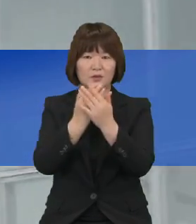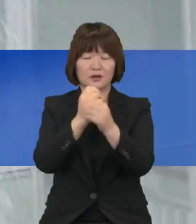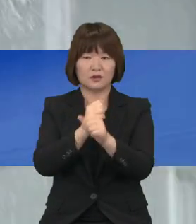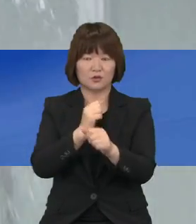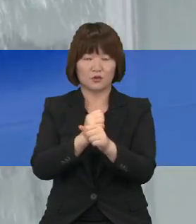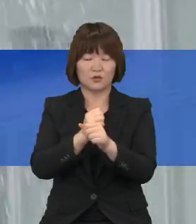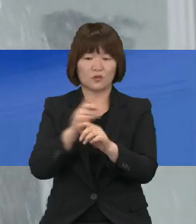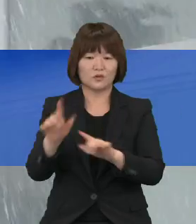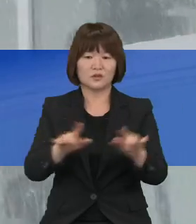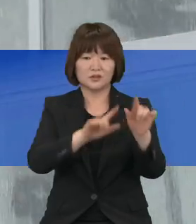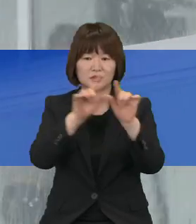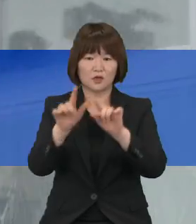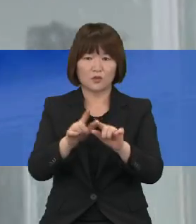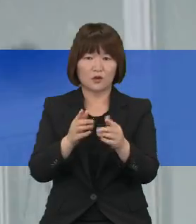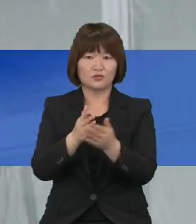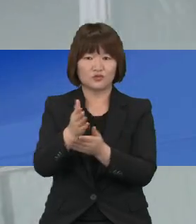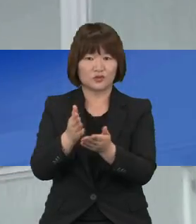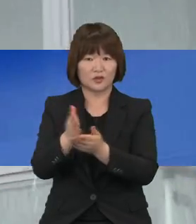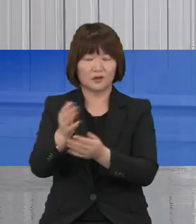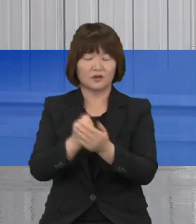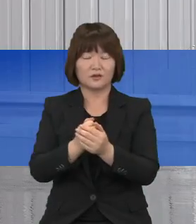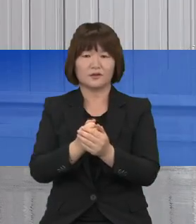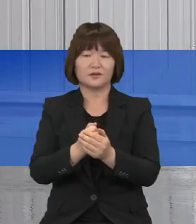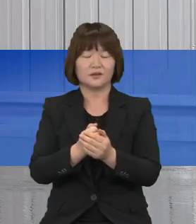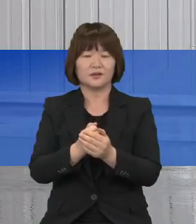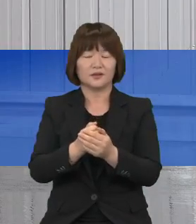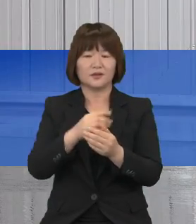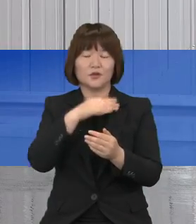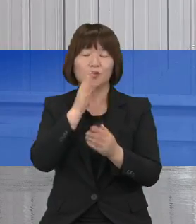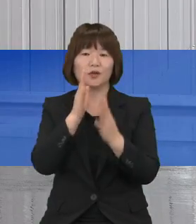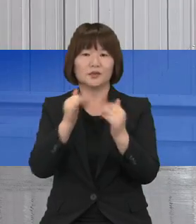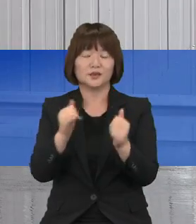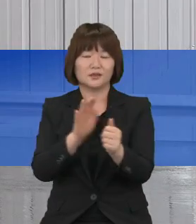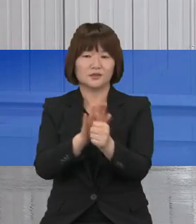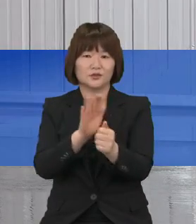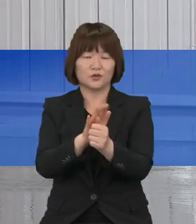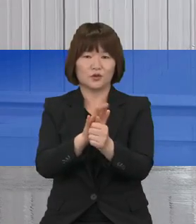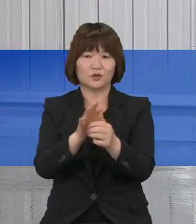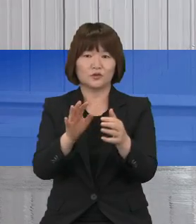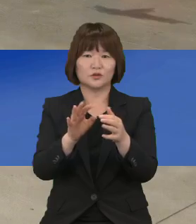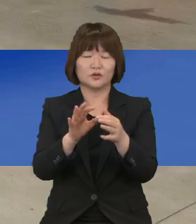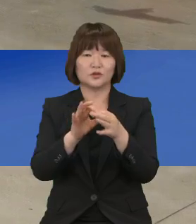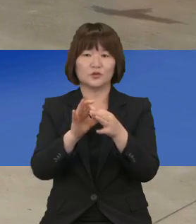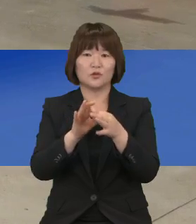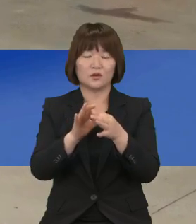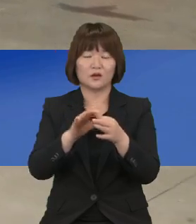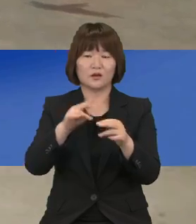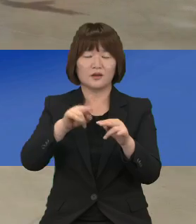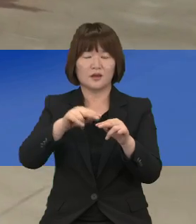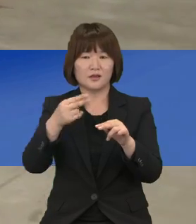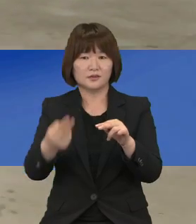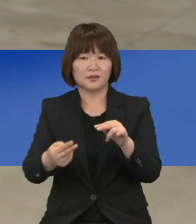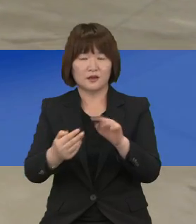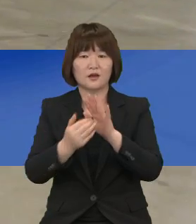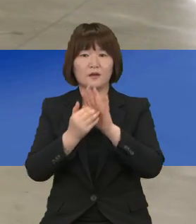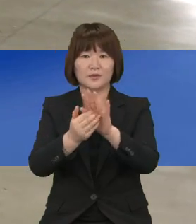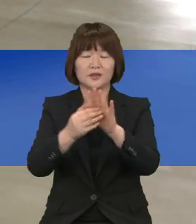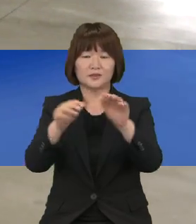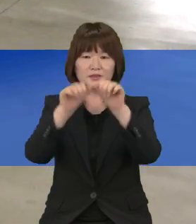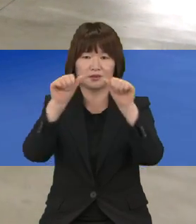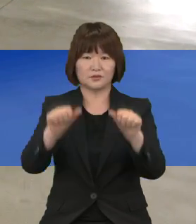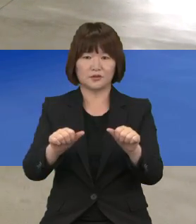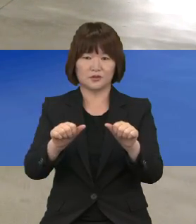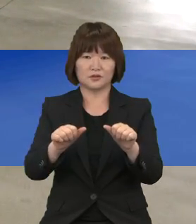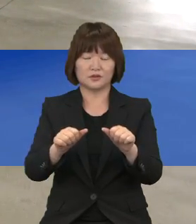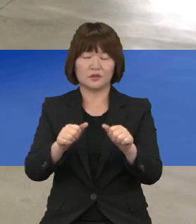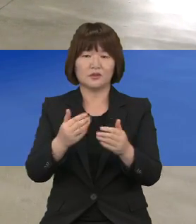시스템을 개발하고 생활안전 분야에서는 지능정보 기반의 노약자 보행 지원을 통한 낙상 예측 방지, 소프트 웨어러블